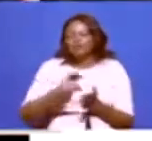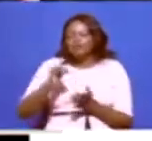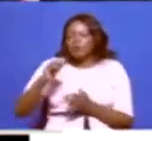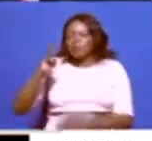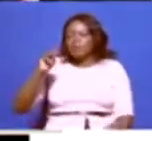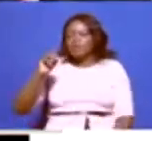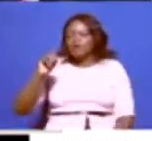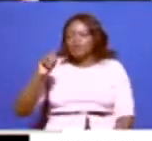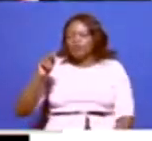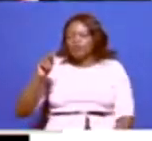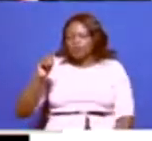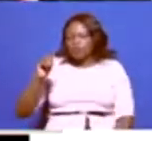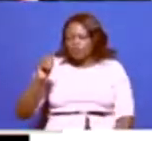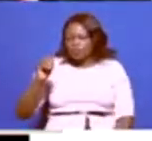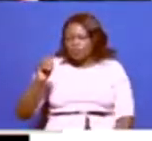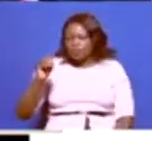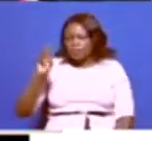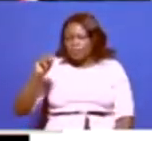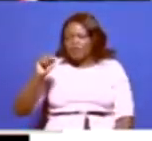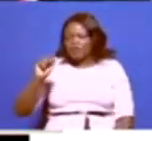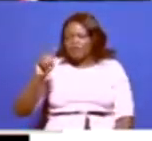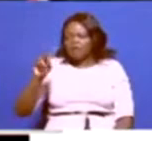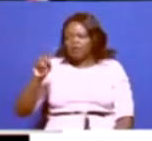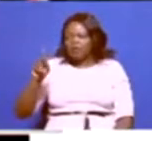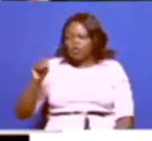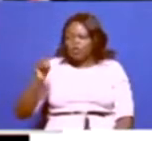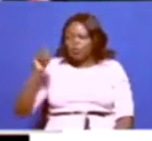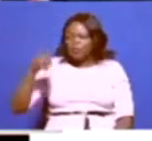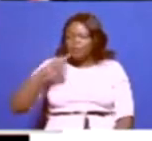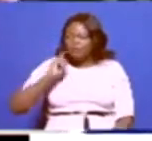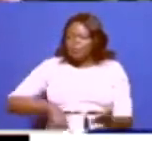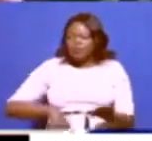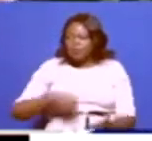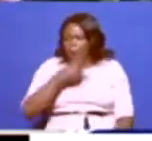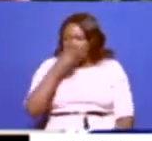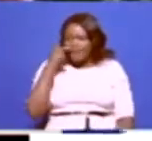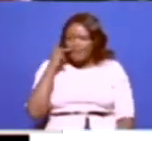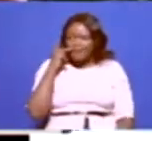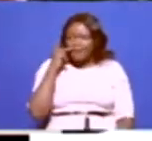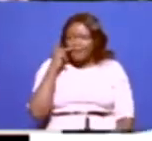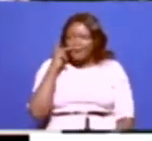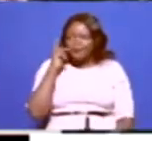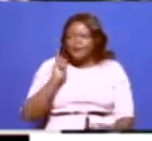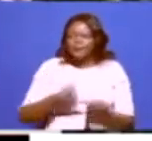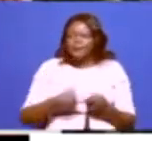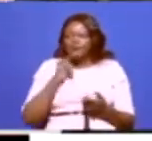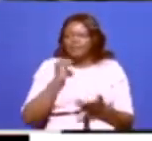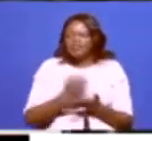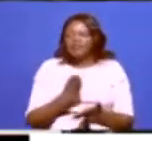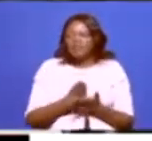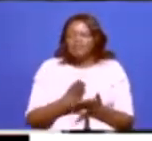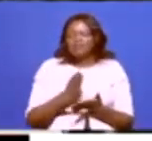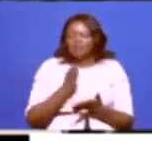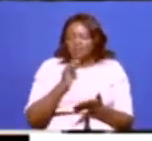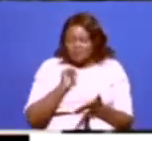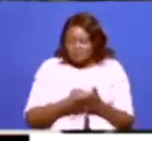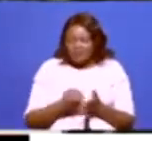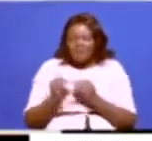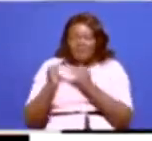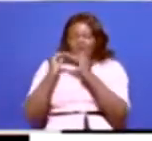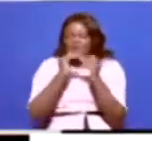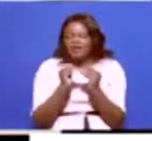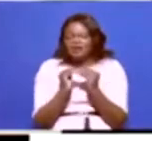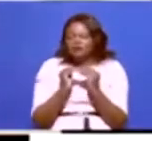Patrick Makau has called on Wiper Party leader Kalonzo Musyoka to guarantee fairness in nominations to avert a